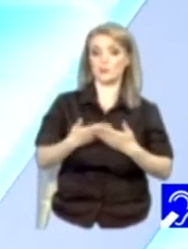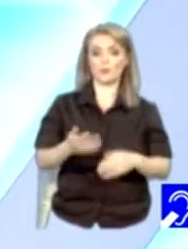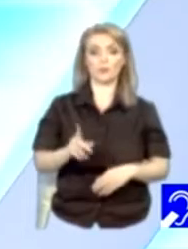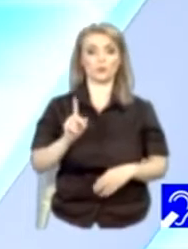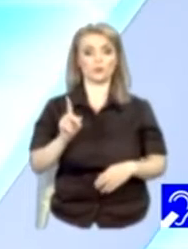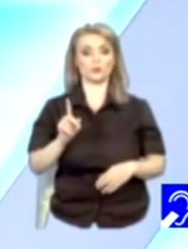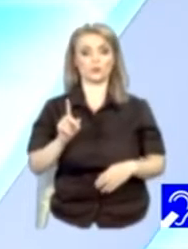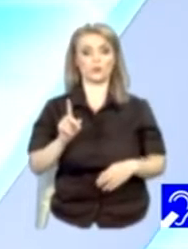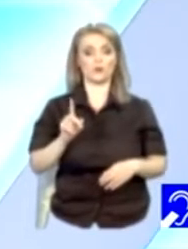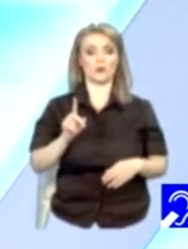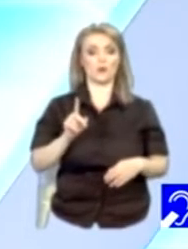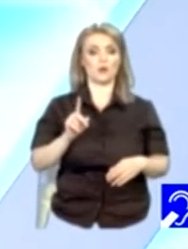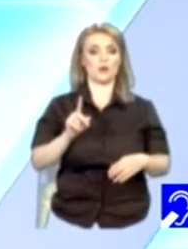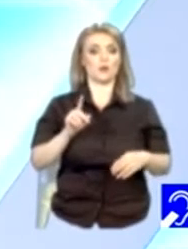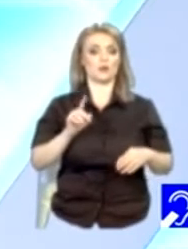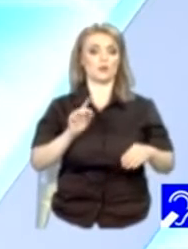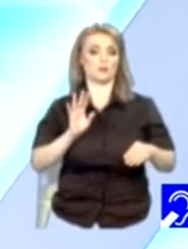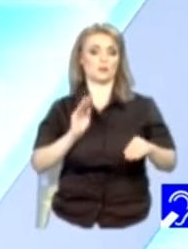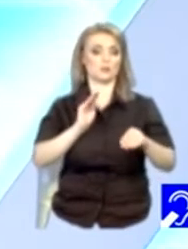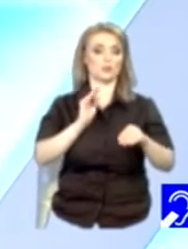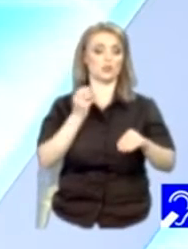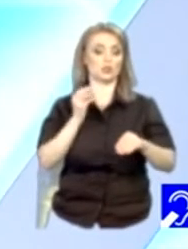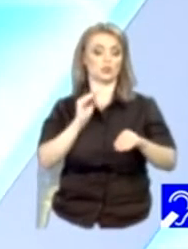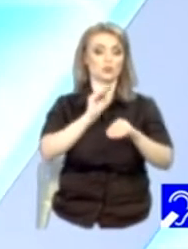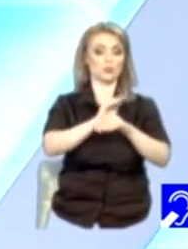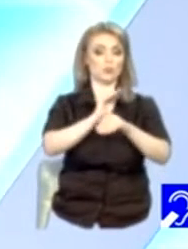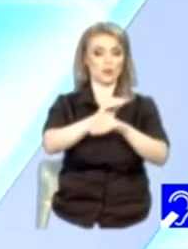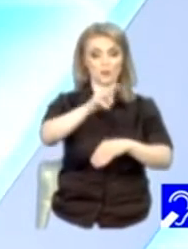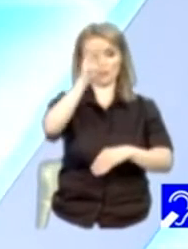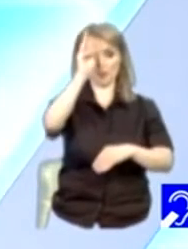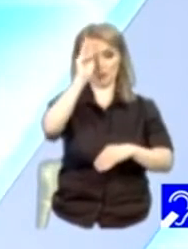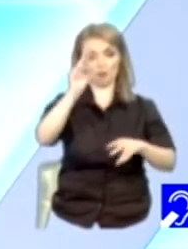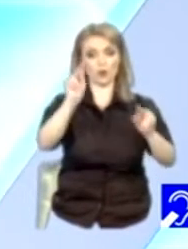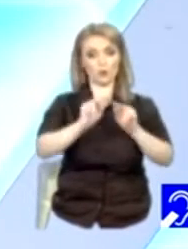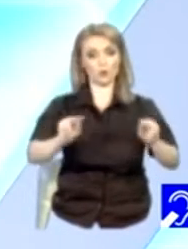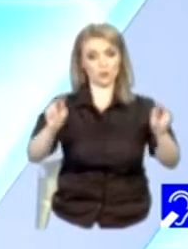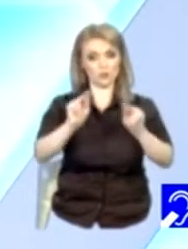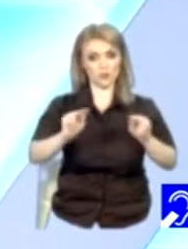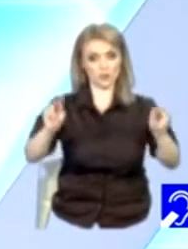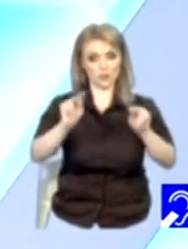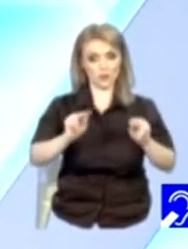dublarea salariilor profesorilor până în 2022 sau